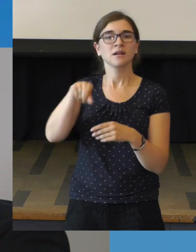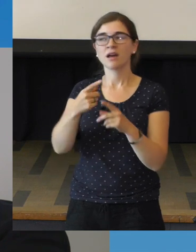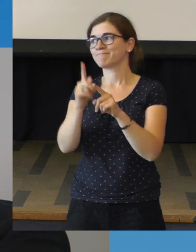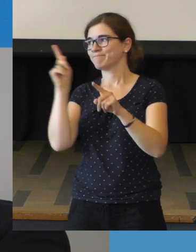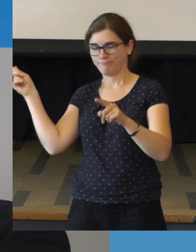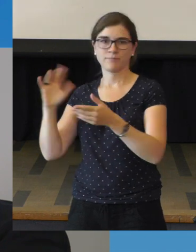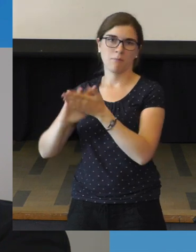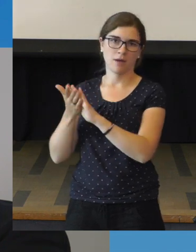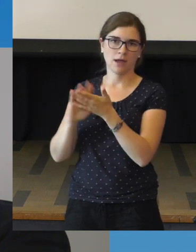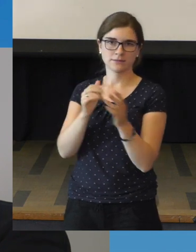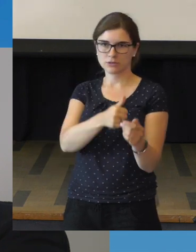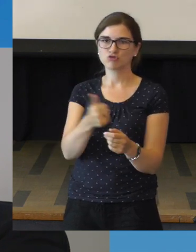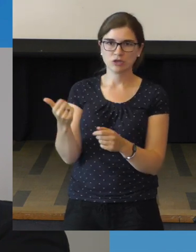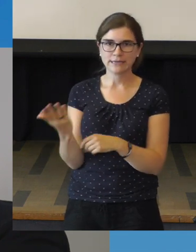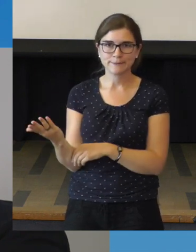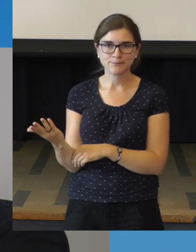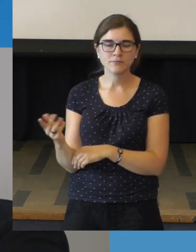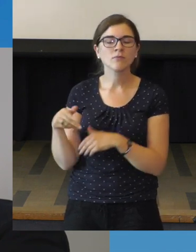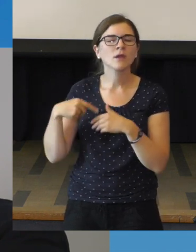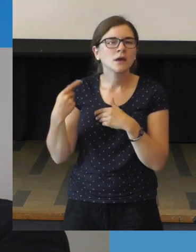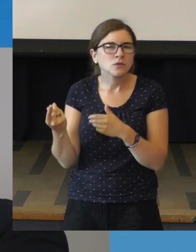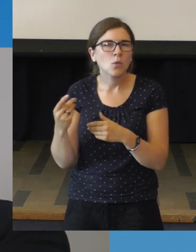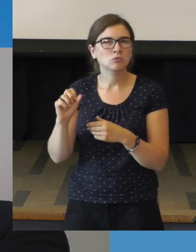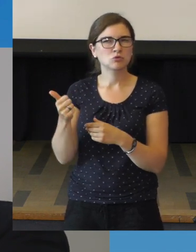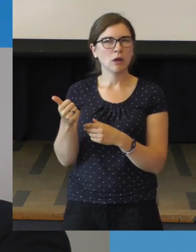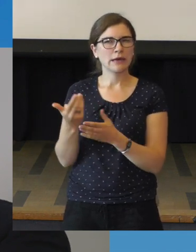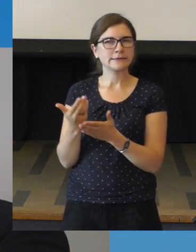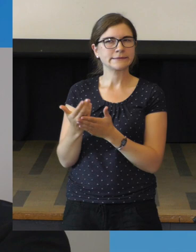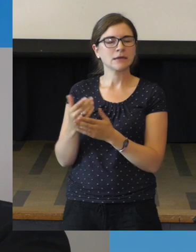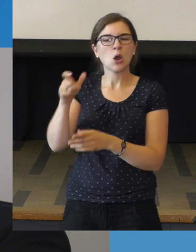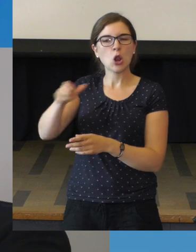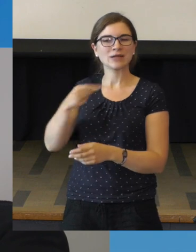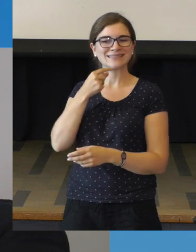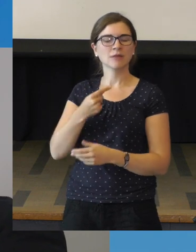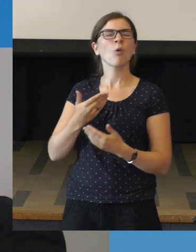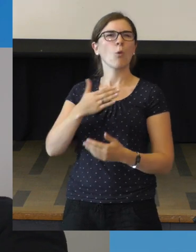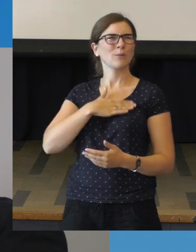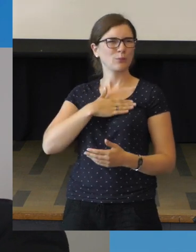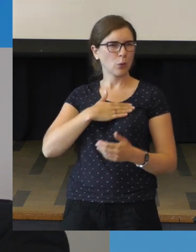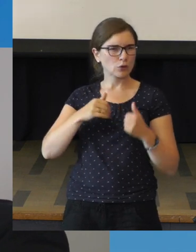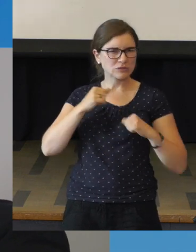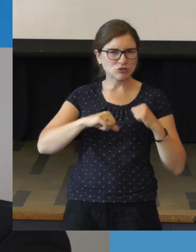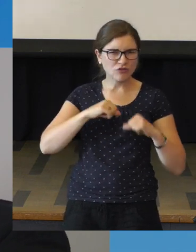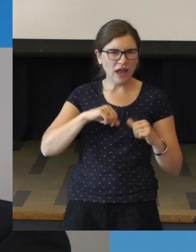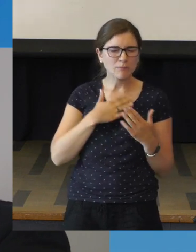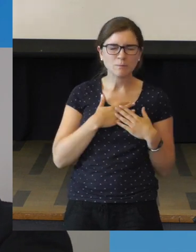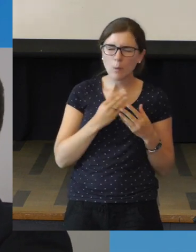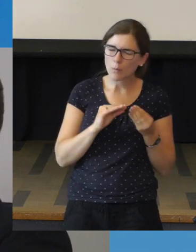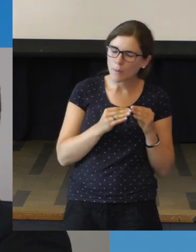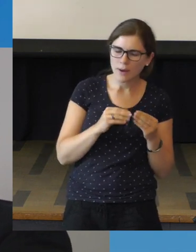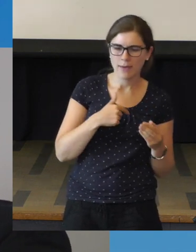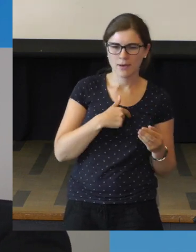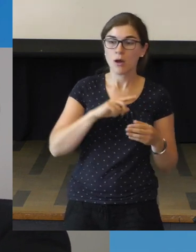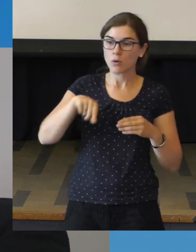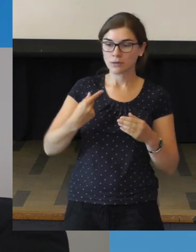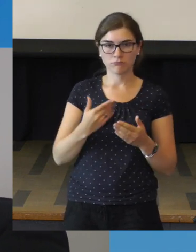bei uns in der Praxis vorstellen, differieren zum einen mit Brustbeschwerden. Das sind eigentlich die Hauptbeschwerden und unsere Aufgabe ist